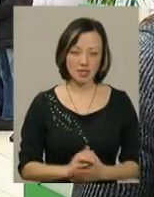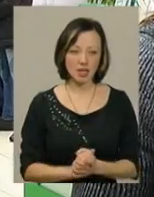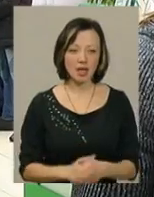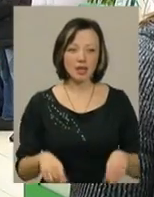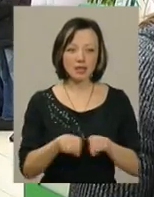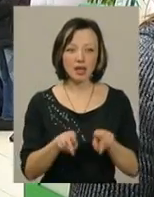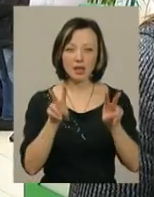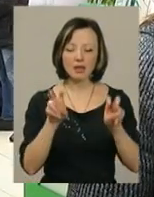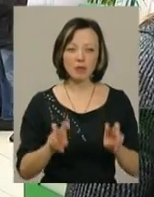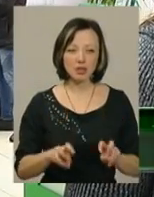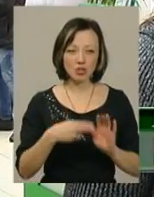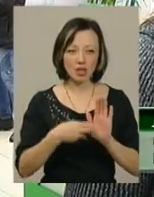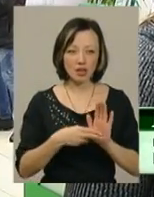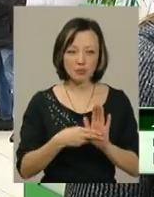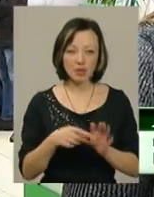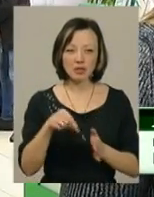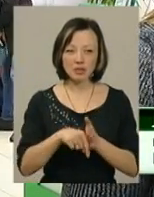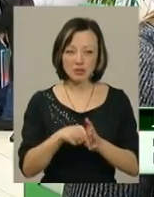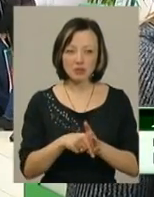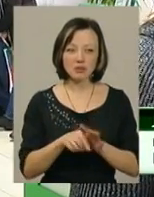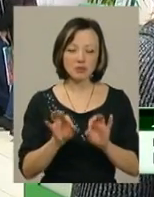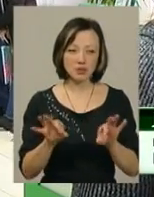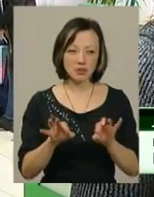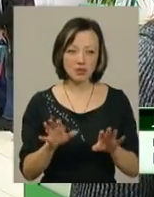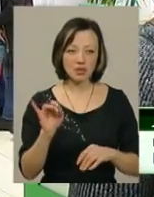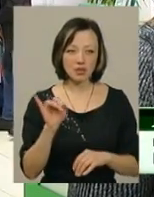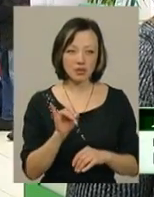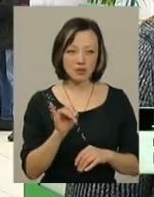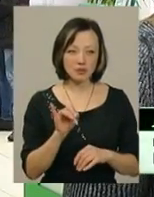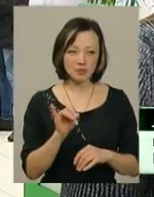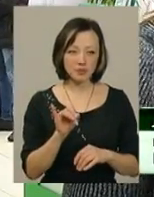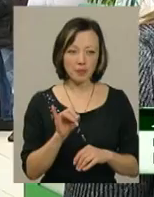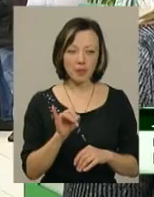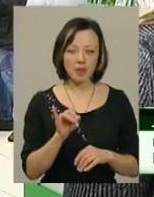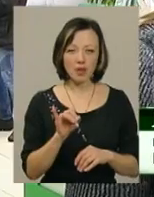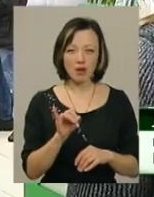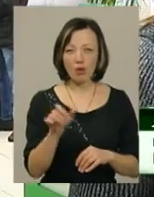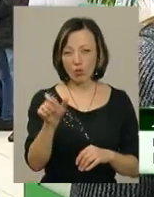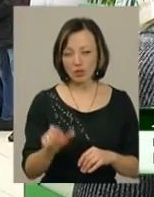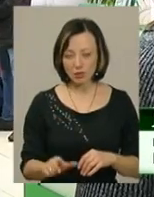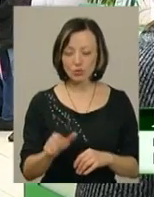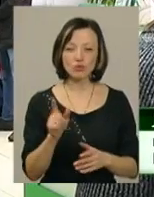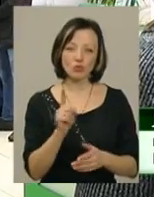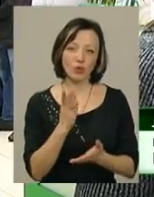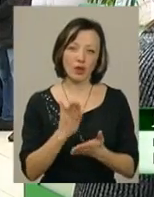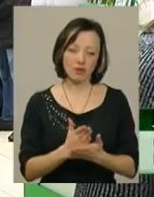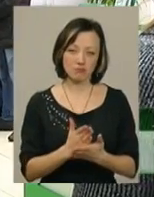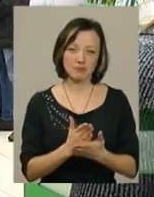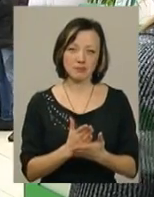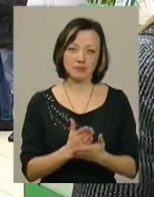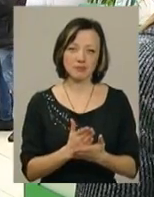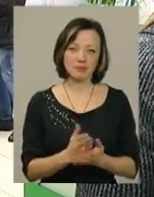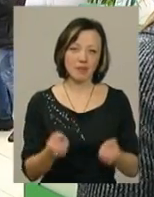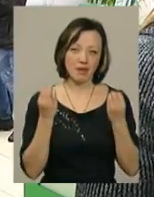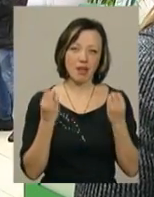тематичні наліпки, які символізують, характеризують і особу тим, що вона є